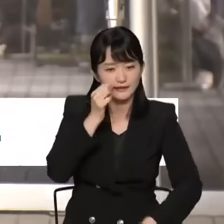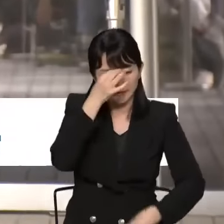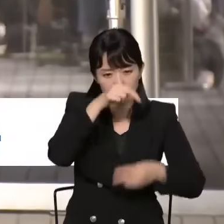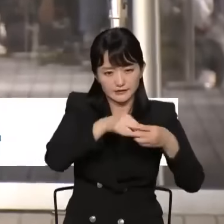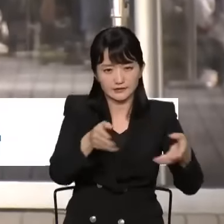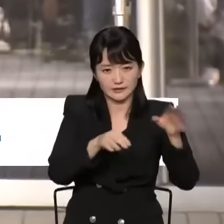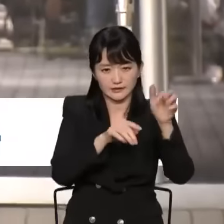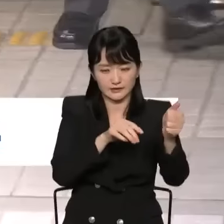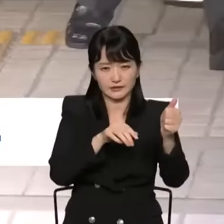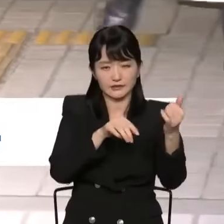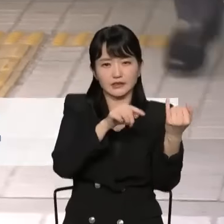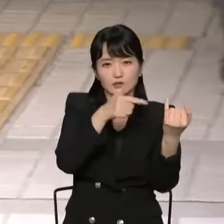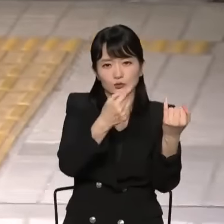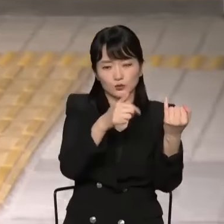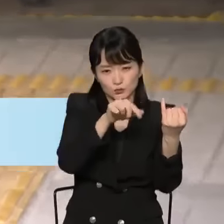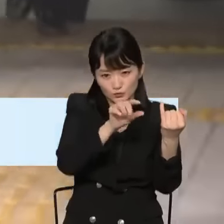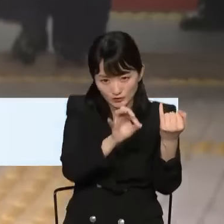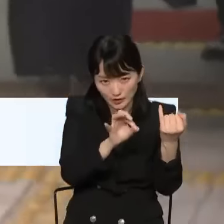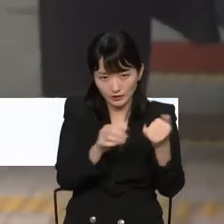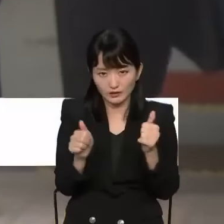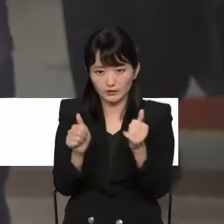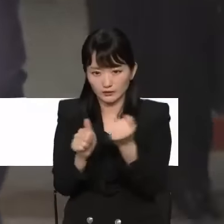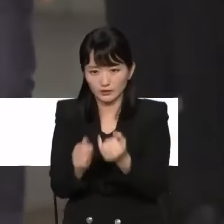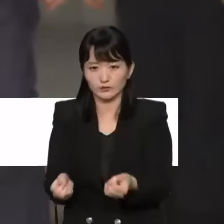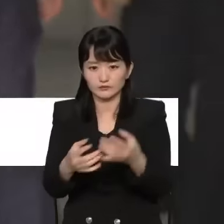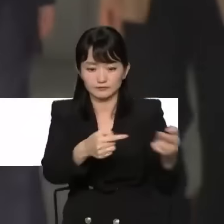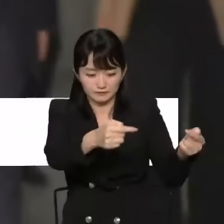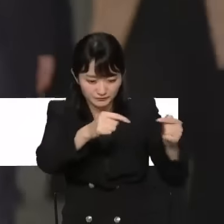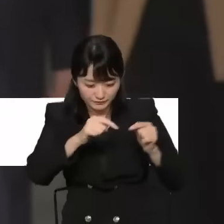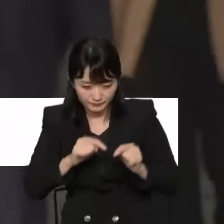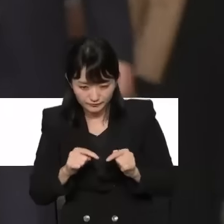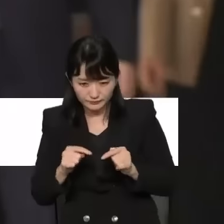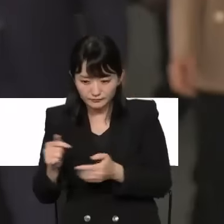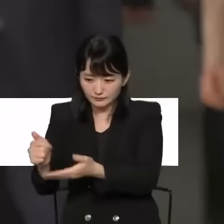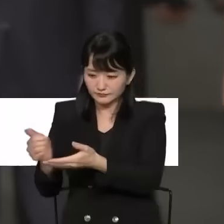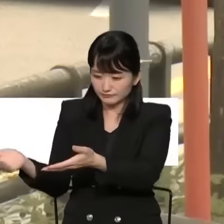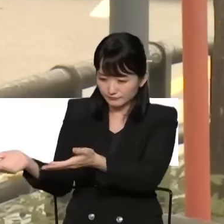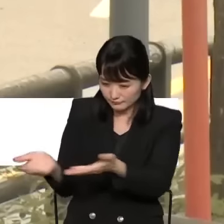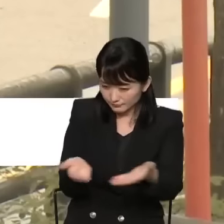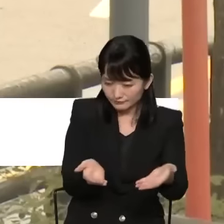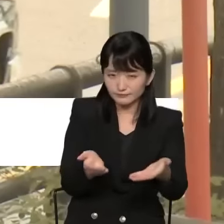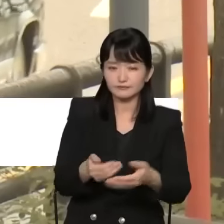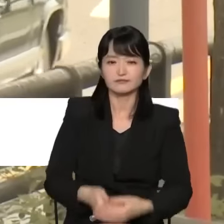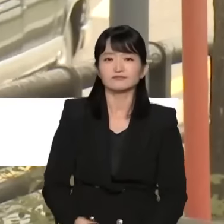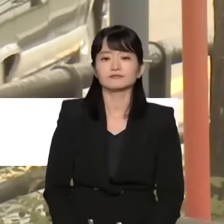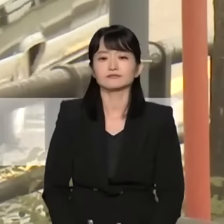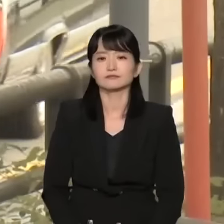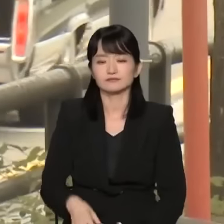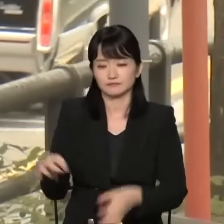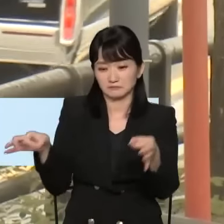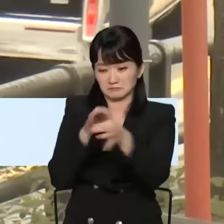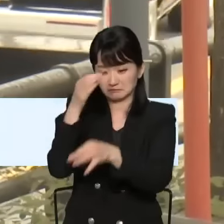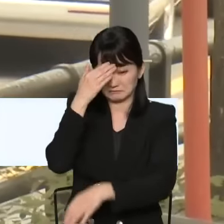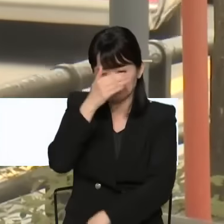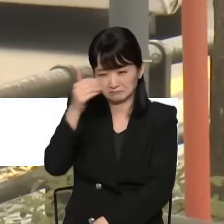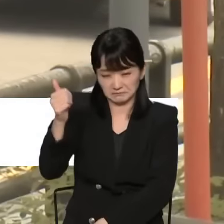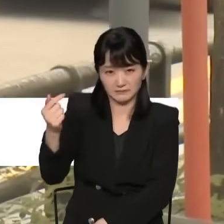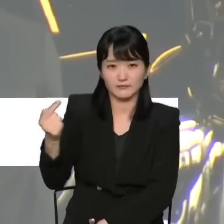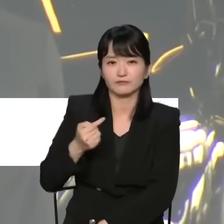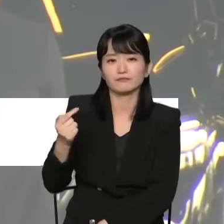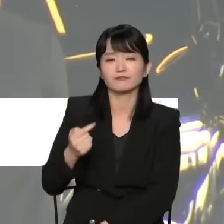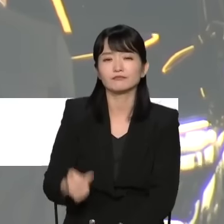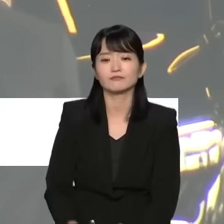관장입니다. 결혼식엔 노 관장도 참석해 함께 하객을 맞은 것으로 전해졌습니다. 재계 총수들도